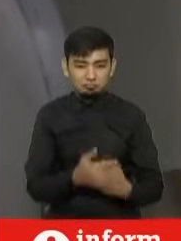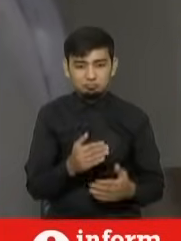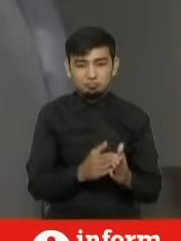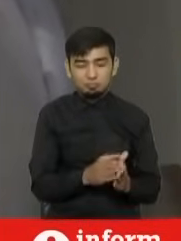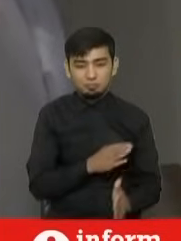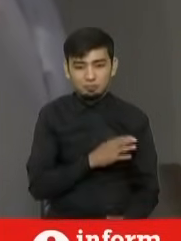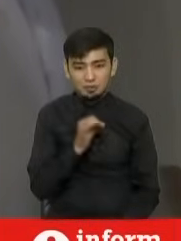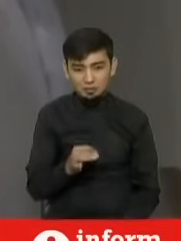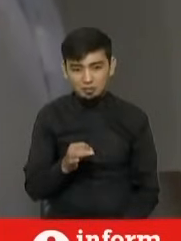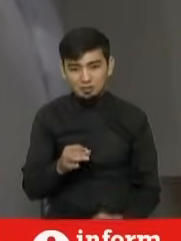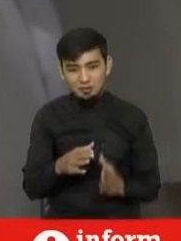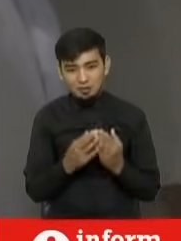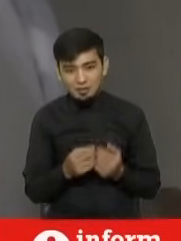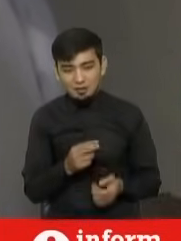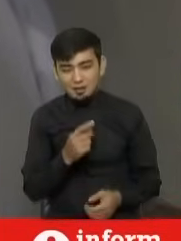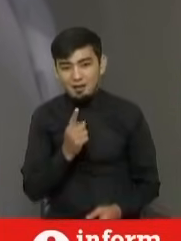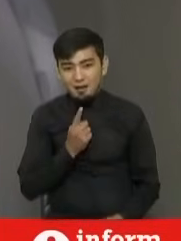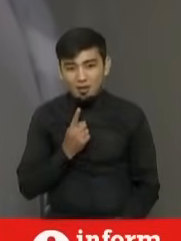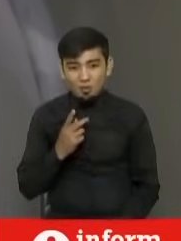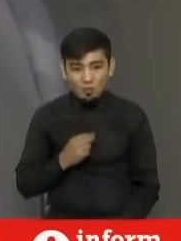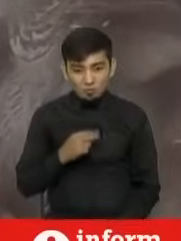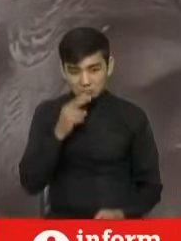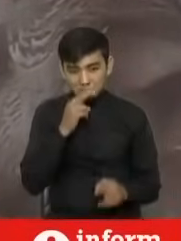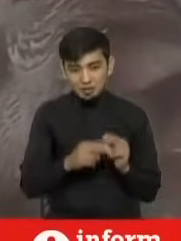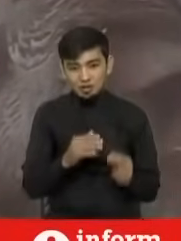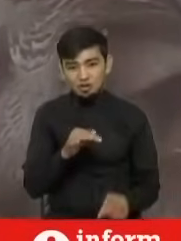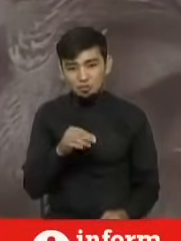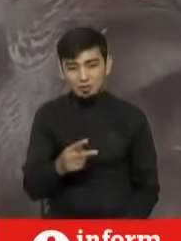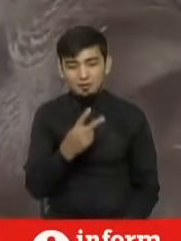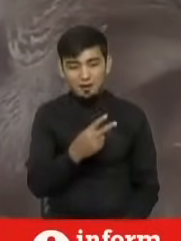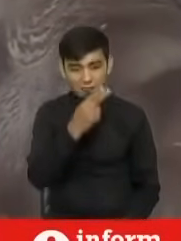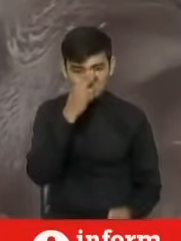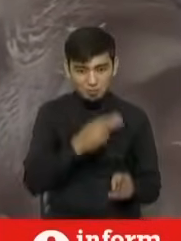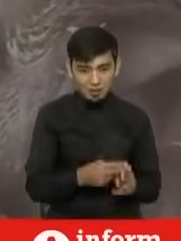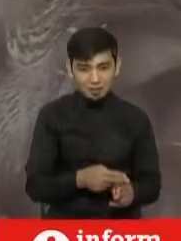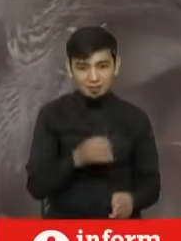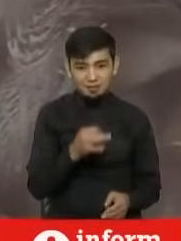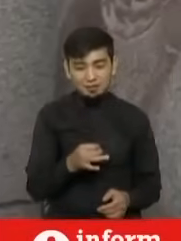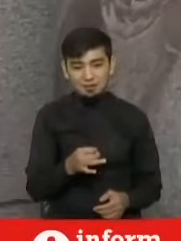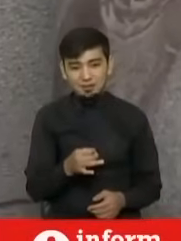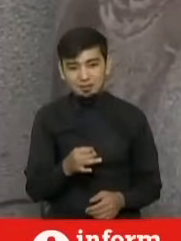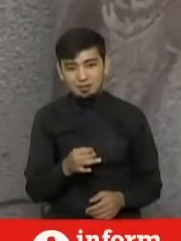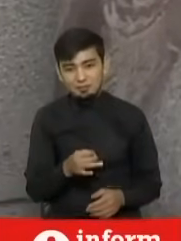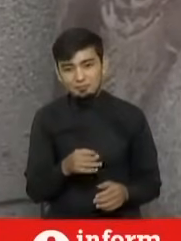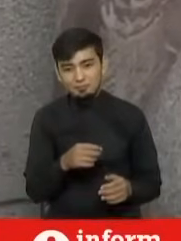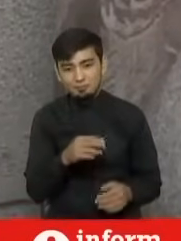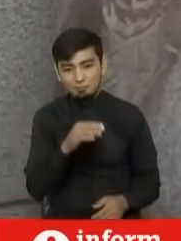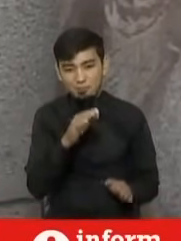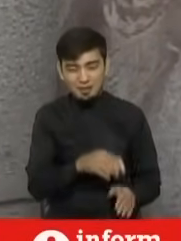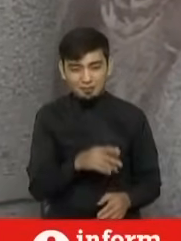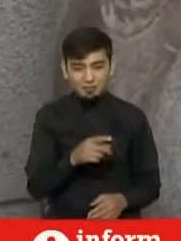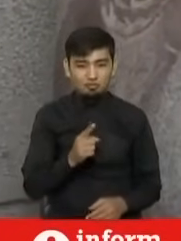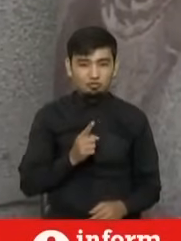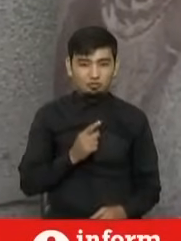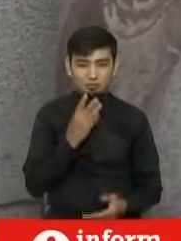сұрайды. Қаражамылған отбасының жалғыз қызы болған Жібектің екі інісі әпкесінің есік алдында әлі де үмітпен күтіп